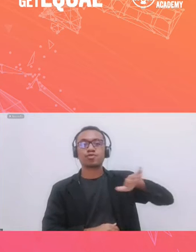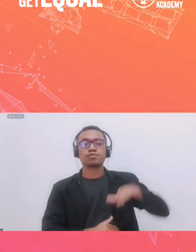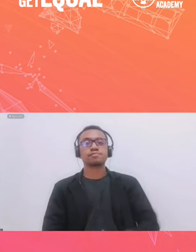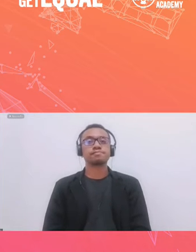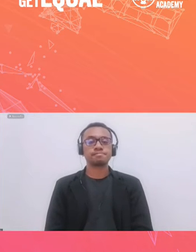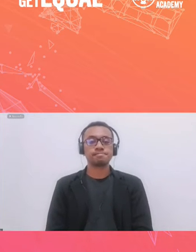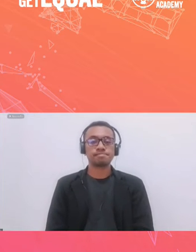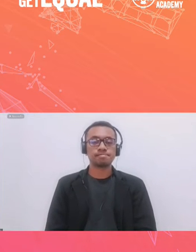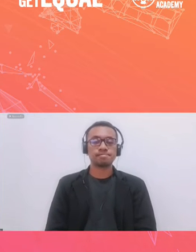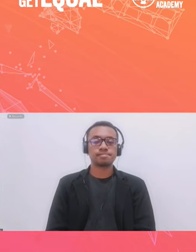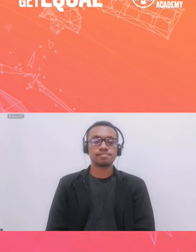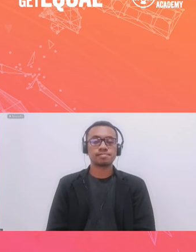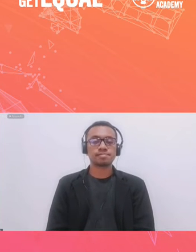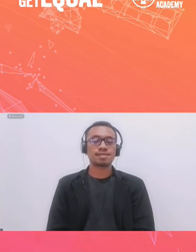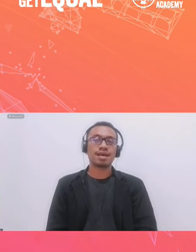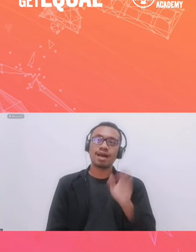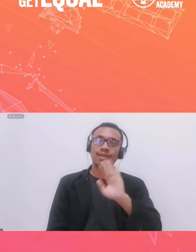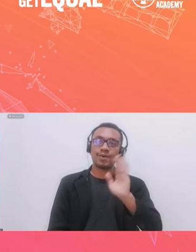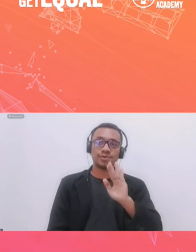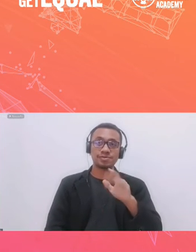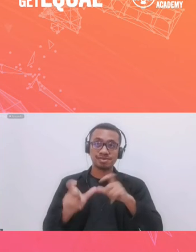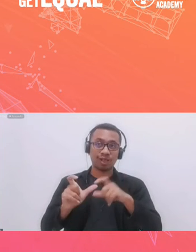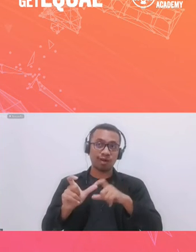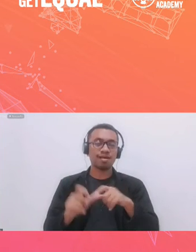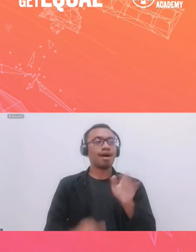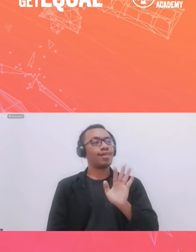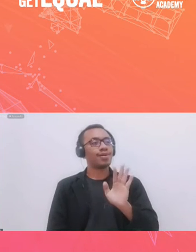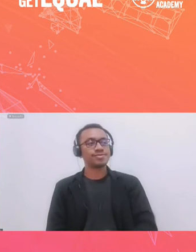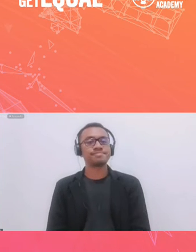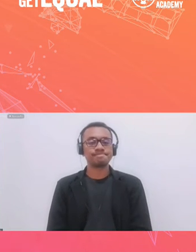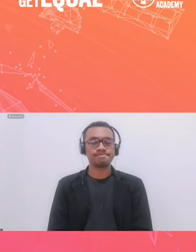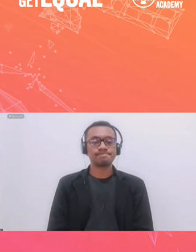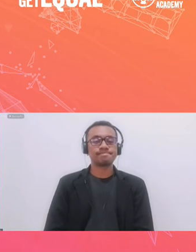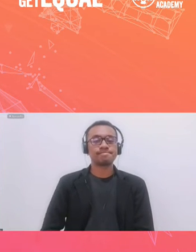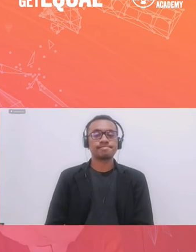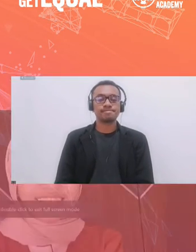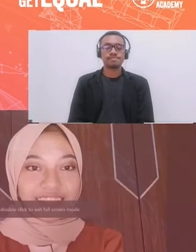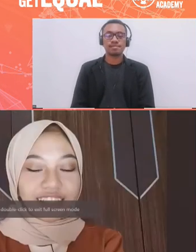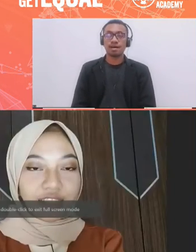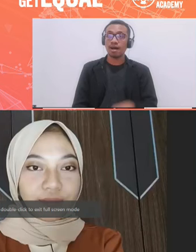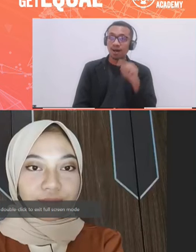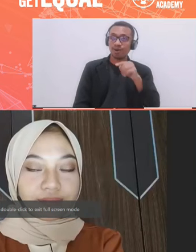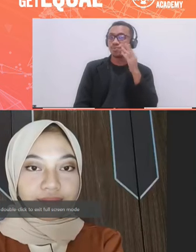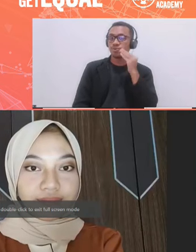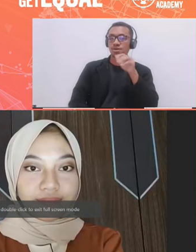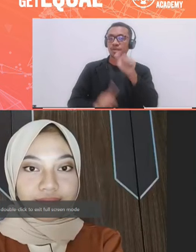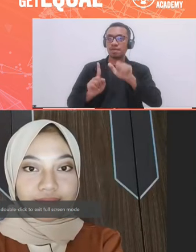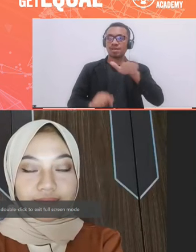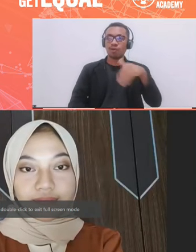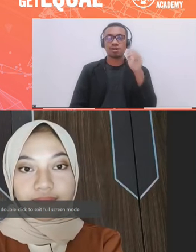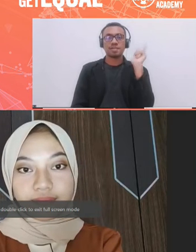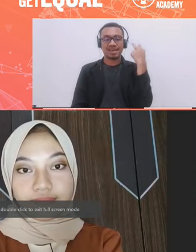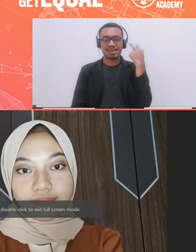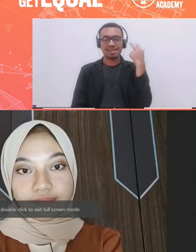Halo Salwa. Halo Kak. Halo Salwa. 16 tahun kemarin ya.